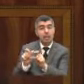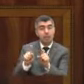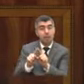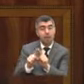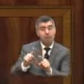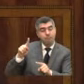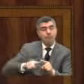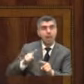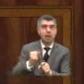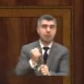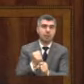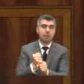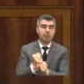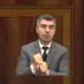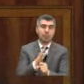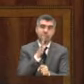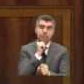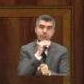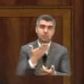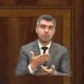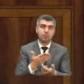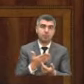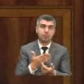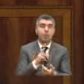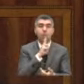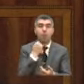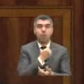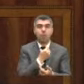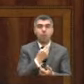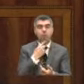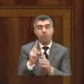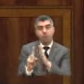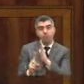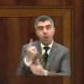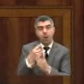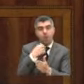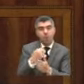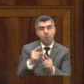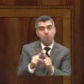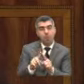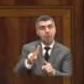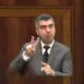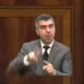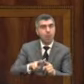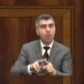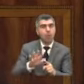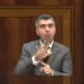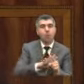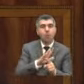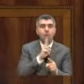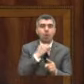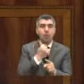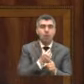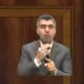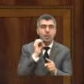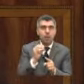بنهارو. ولكن هذه الحكومه من النهار الاول قلتها حكومه كي قال السي الحافظ دابا حكومه مصالح